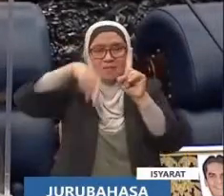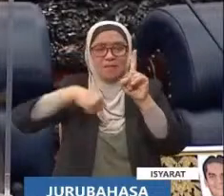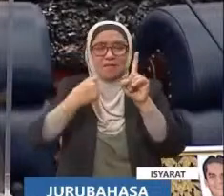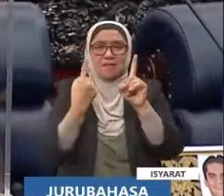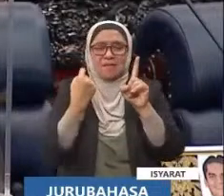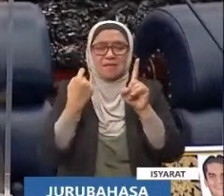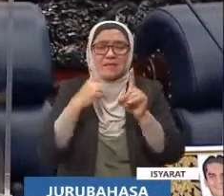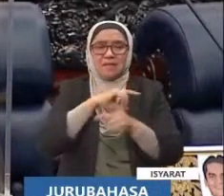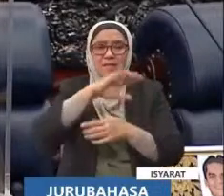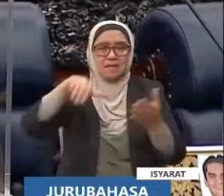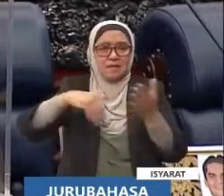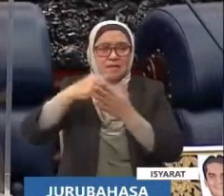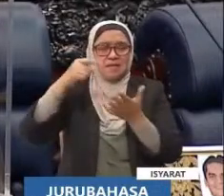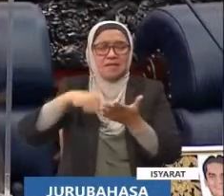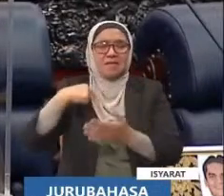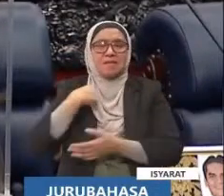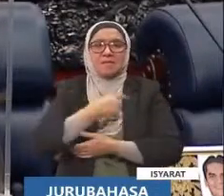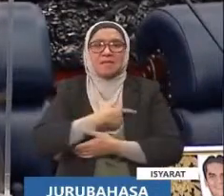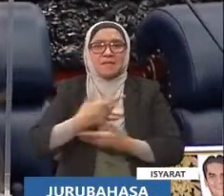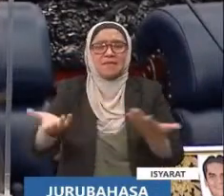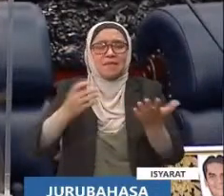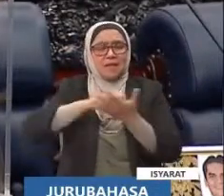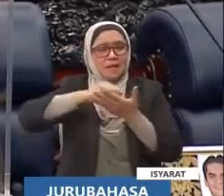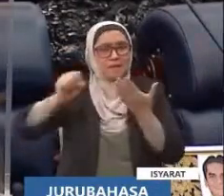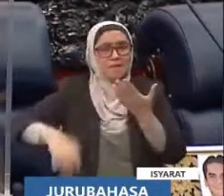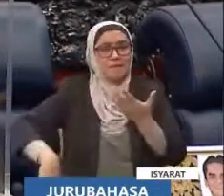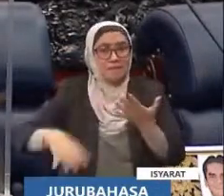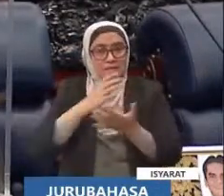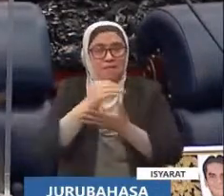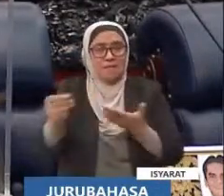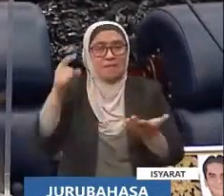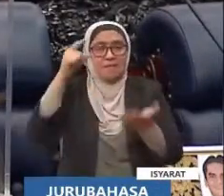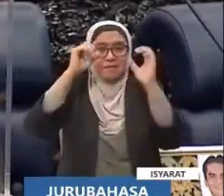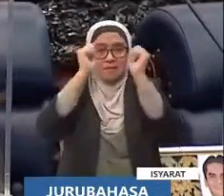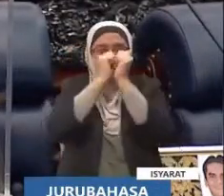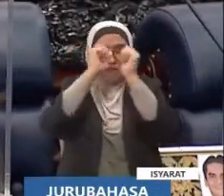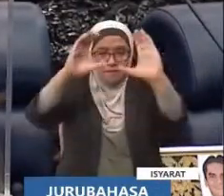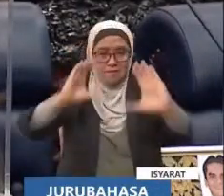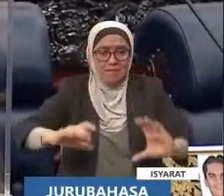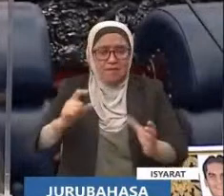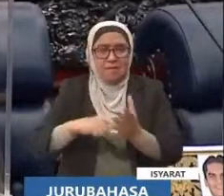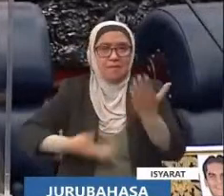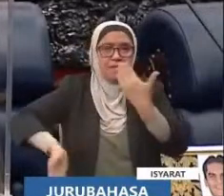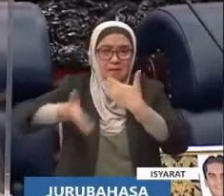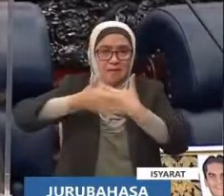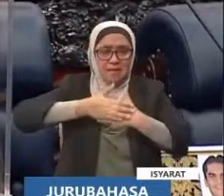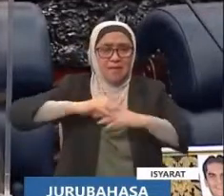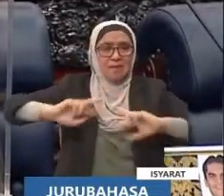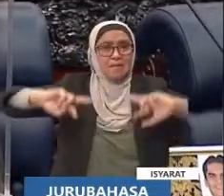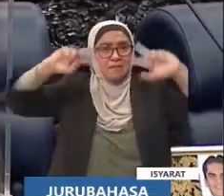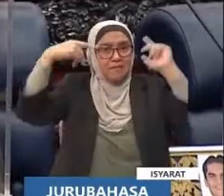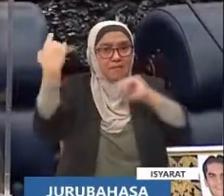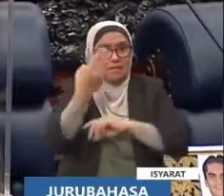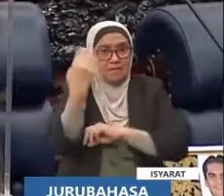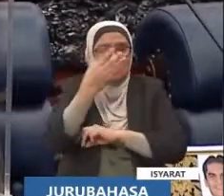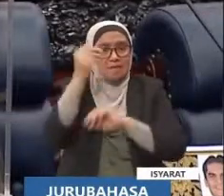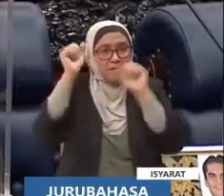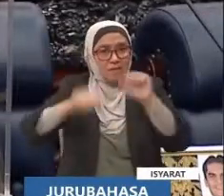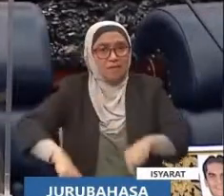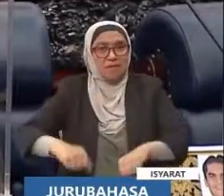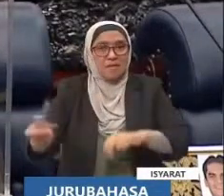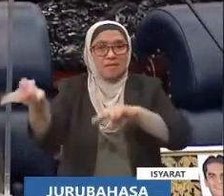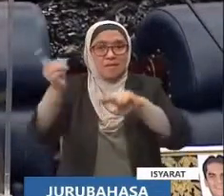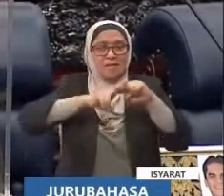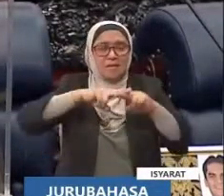telah kita masukkan dengan cara ini kita berharap dirinya dapat memilih muleh kepada tak ada sekali ya kita boleh menambah